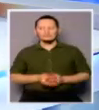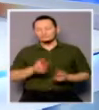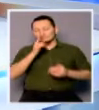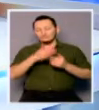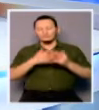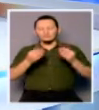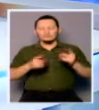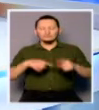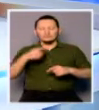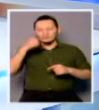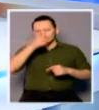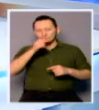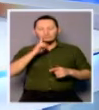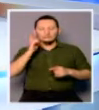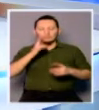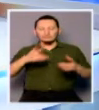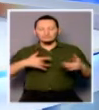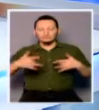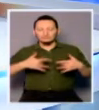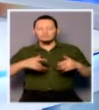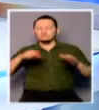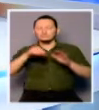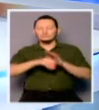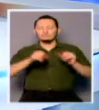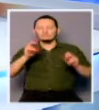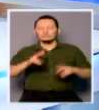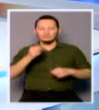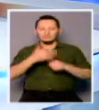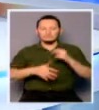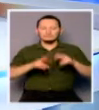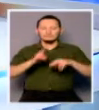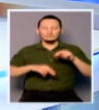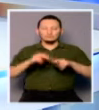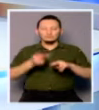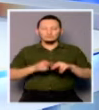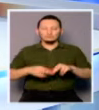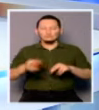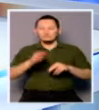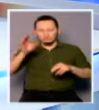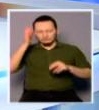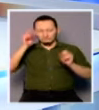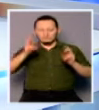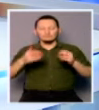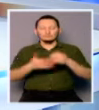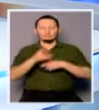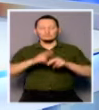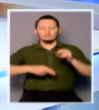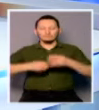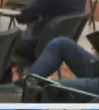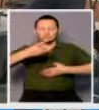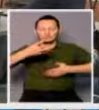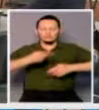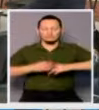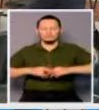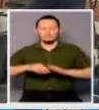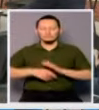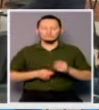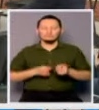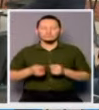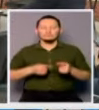Келер жылы Атырауда жастар театры және өнер орталығын салу жоспарланған, сондай-ақ облыстық архивке де жаңа ғимарат салынады. Бұл туралы өңірлік